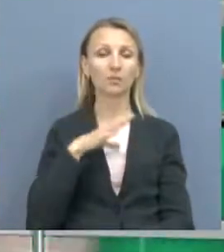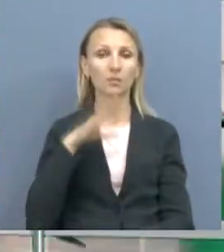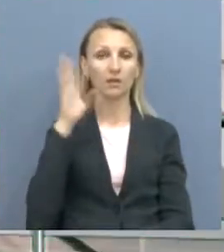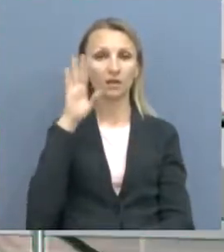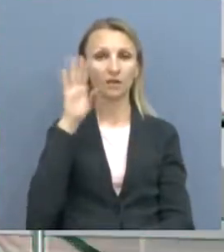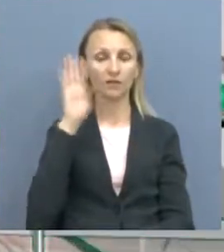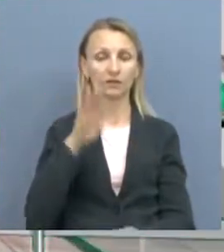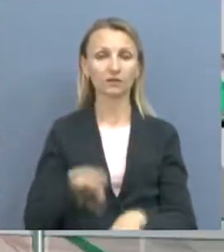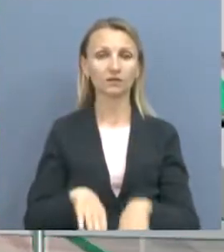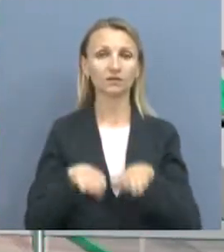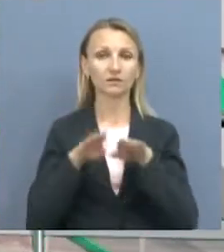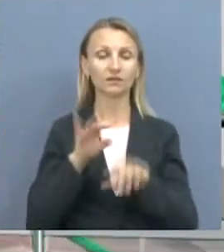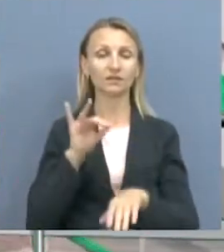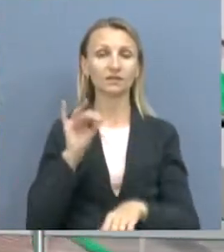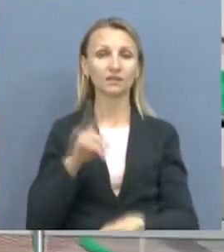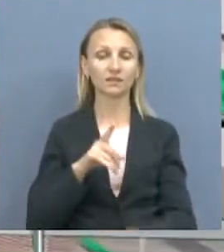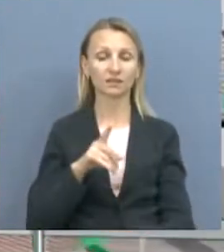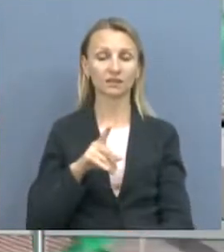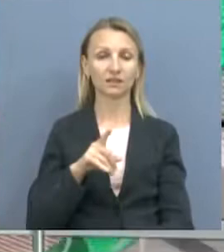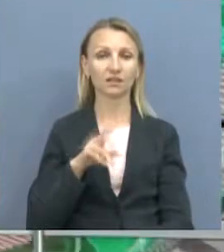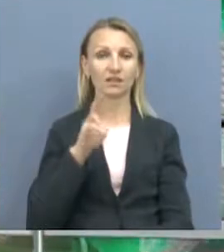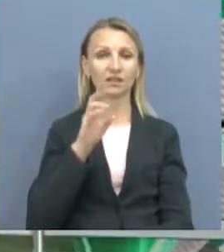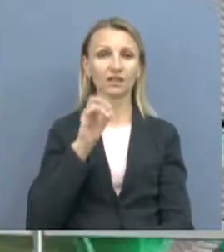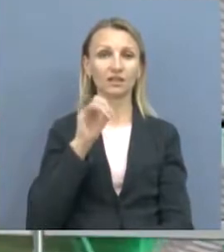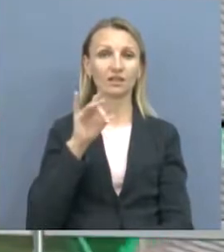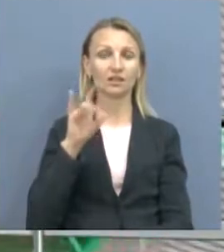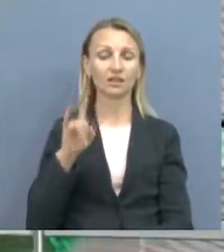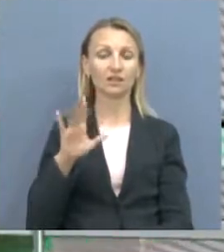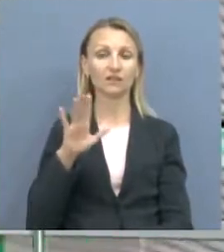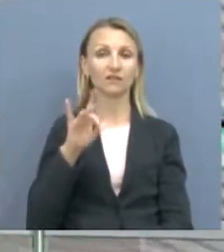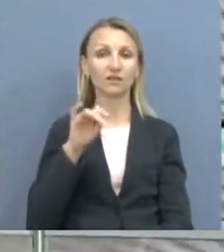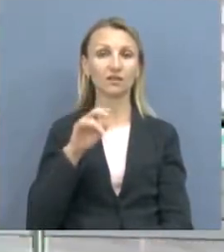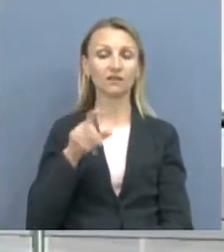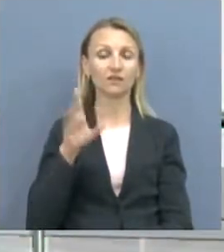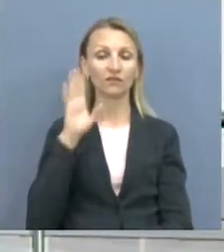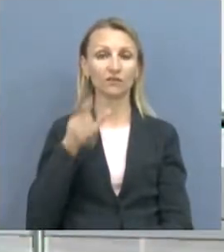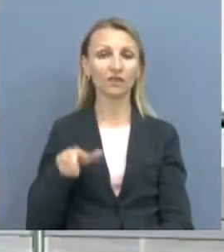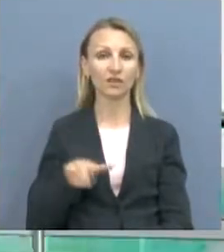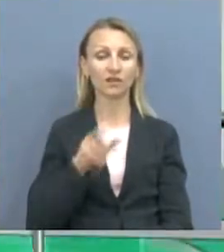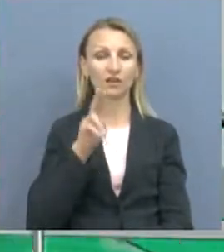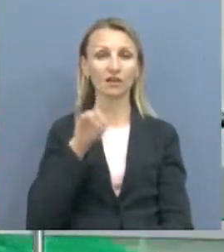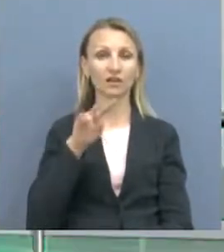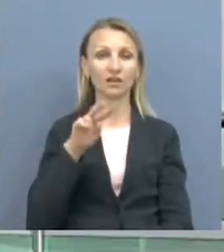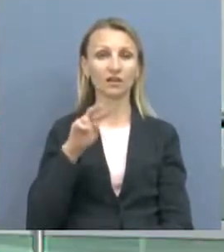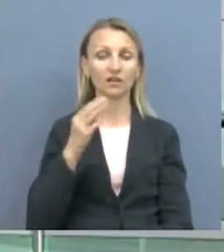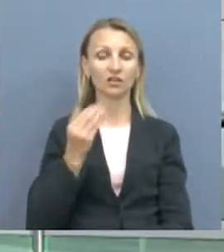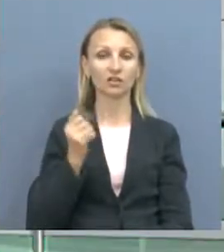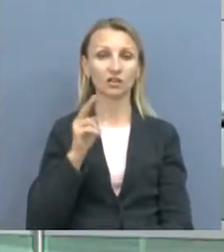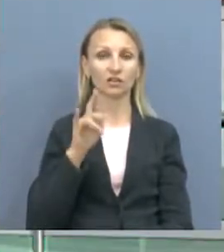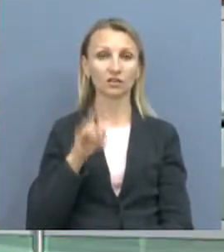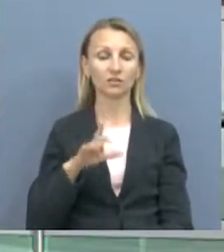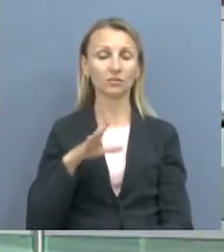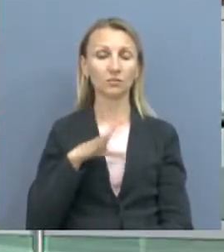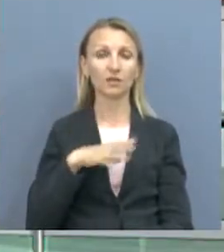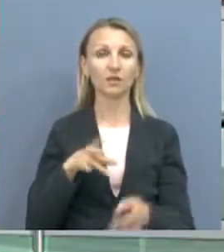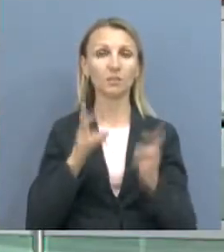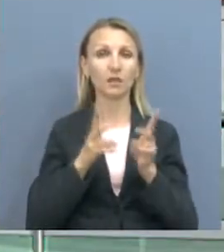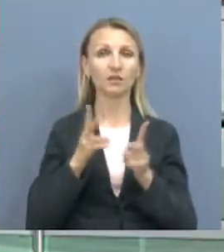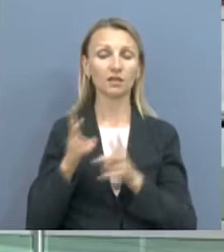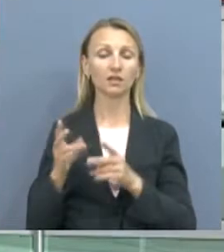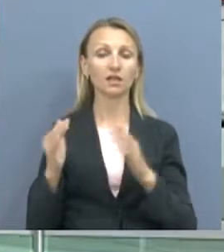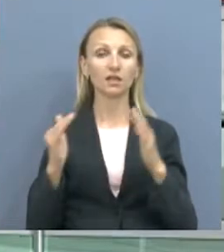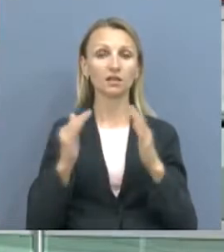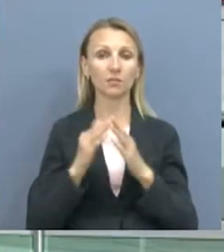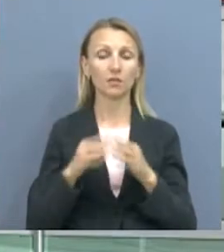Вода прибыла из Кенесаринского водохранилища в речку Кылшакты, соответственно, вышла из берегов. Тогда особенно пострадали дома в